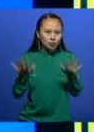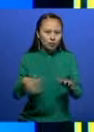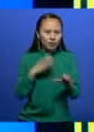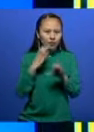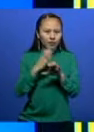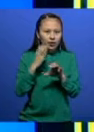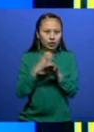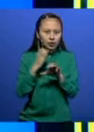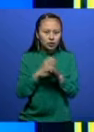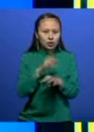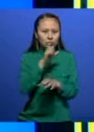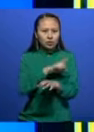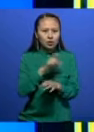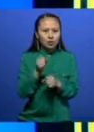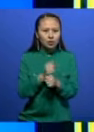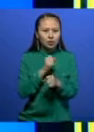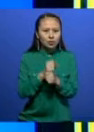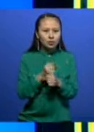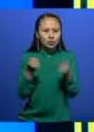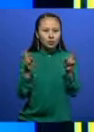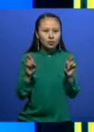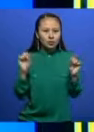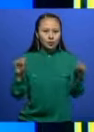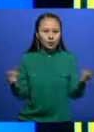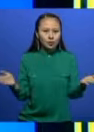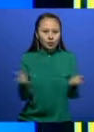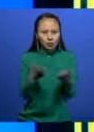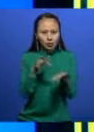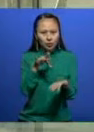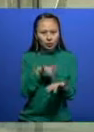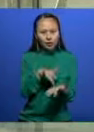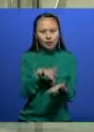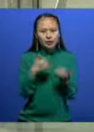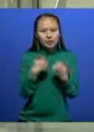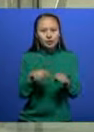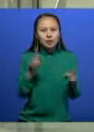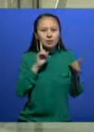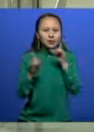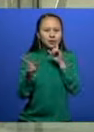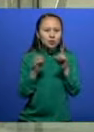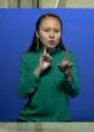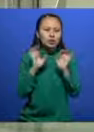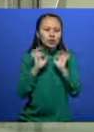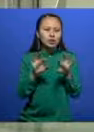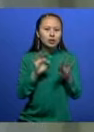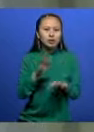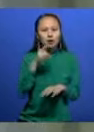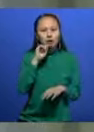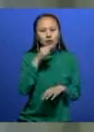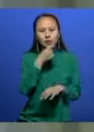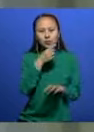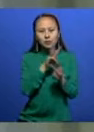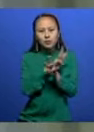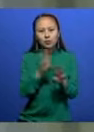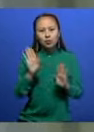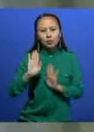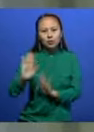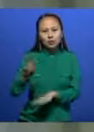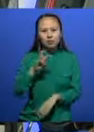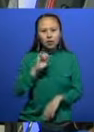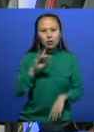мен жолаушылар вагондарын жасаушыларды қолдауға бағытталады. Орталық коммуникациялар қызметінің брифингінде сөз сөйлеген ұлттық экономика